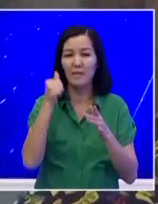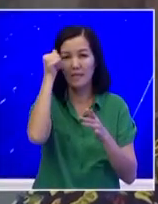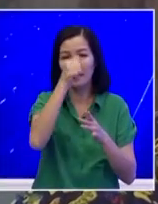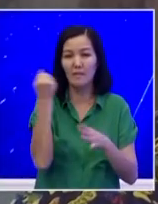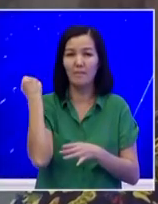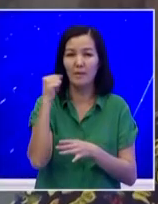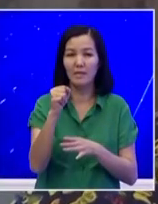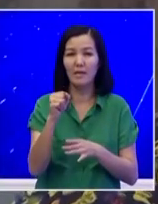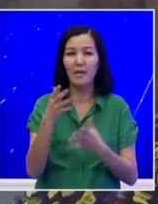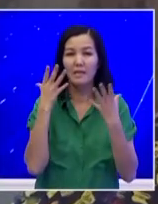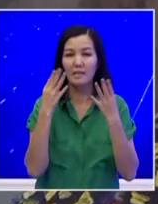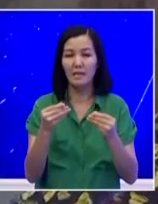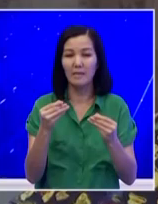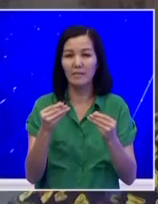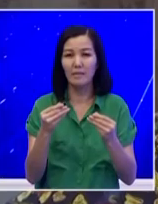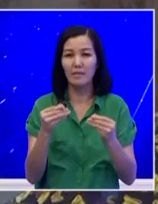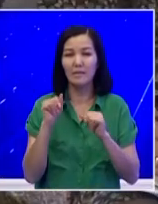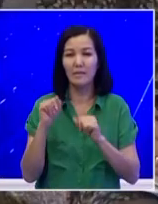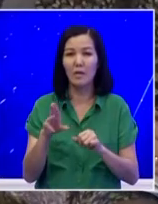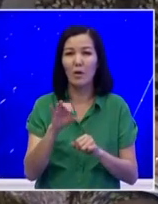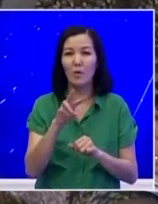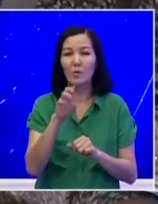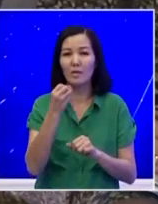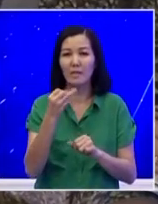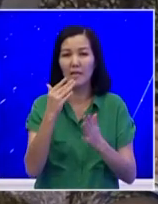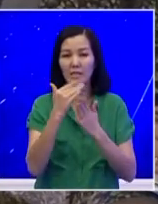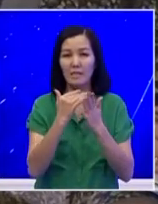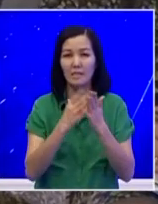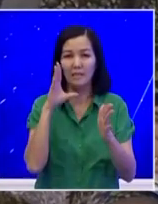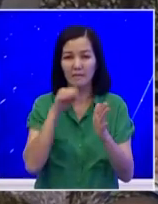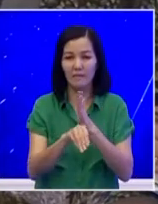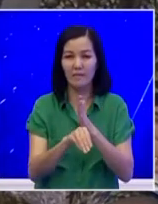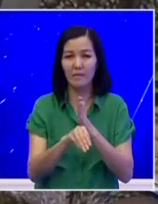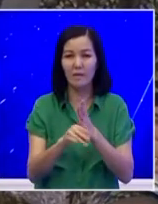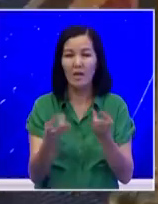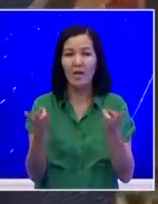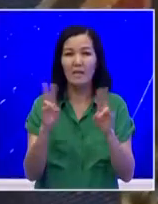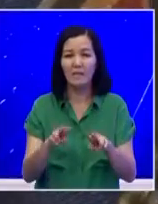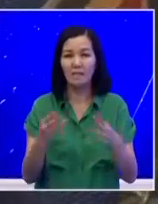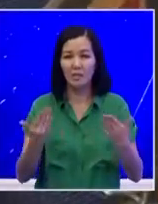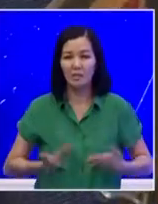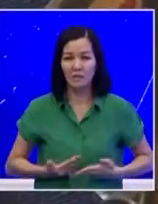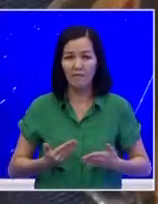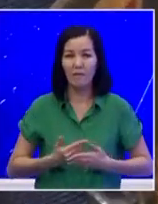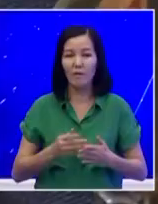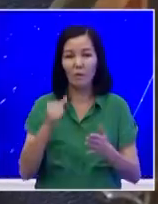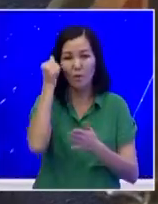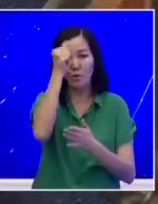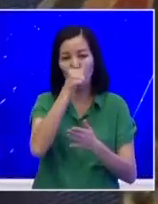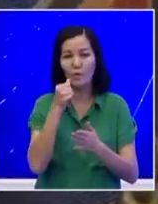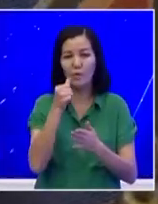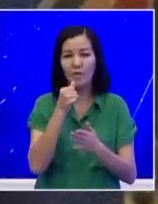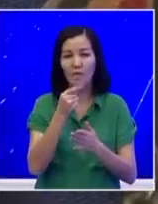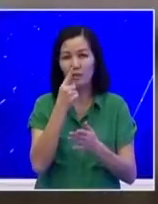юбилея со Дня Победы. Старожил села Отинай числится в списке тех немногих оставшихся в живых ветеранов, год рождения которых